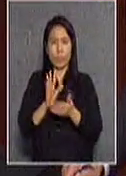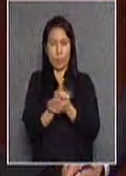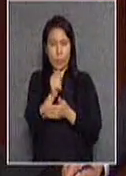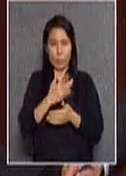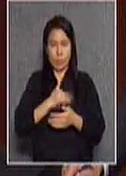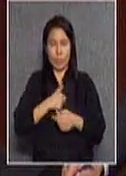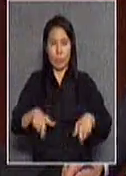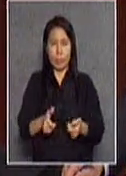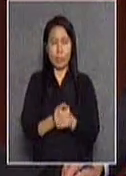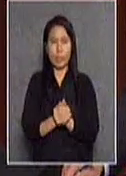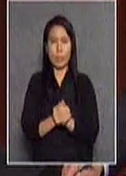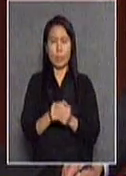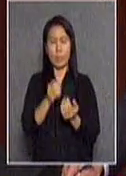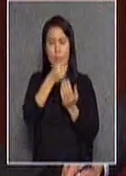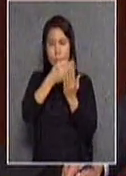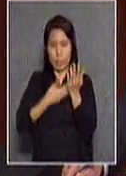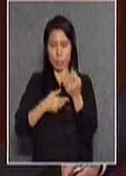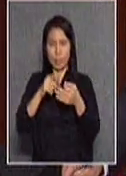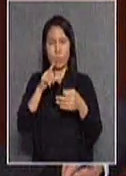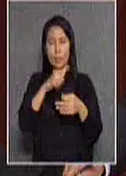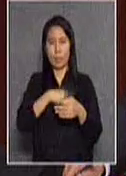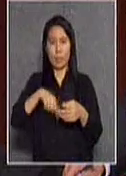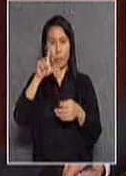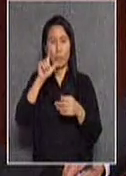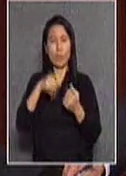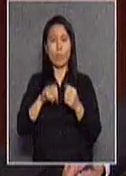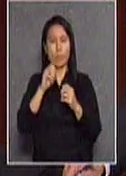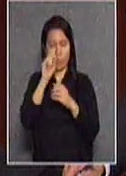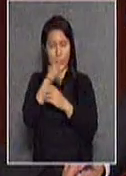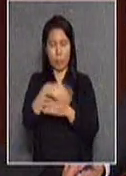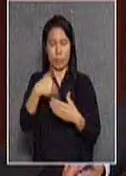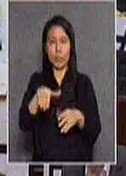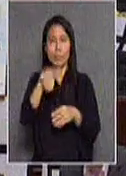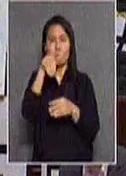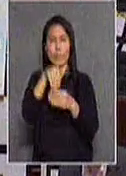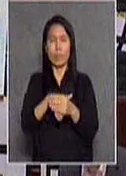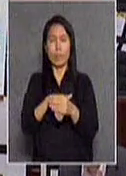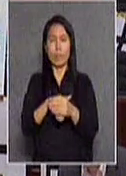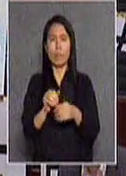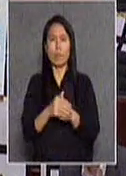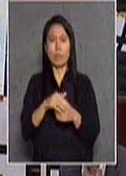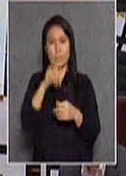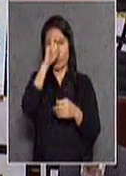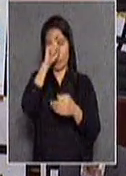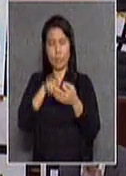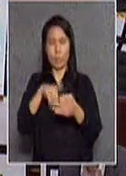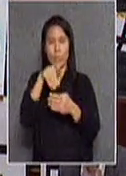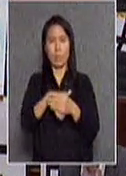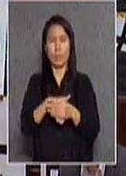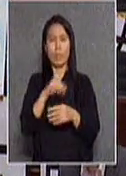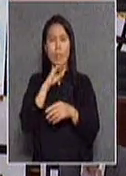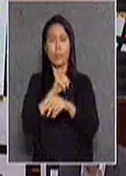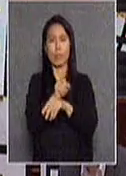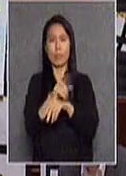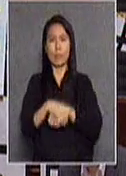現在各位提出的待決議題是梁國雄議員動議的修正案，予以通過，現在付諸表決。梁國雄議員要求記名表決，表決鐘響